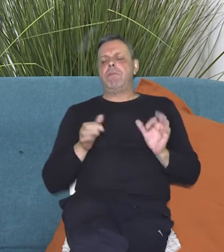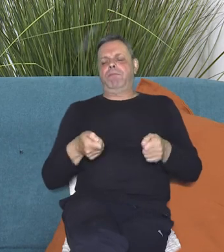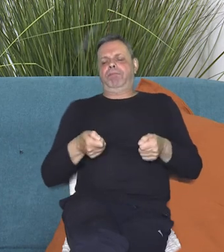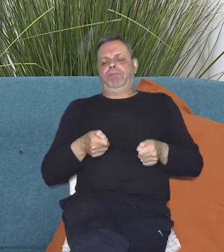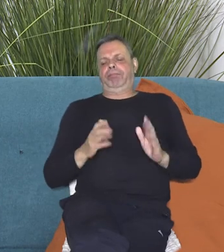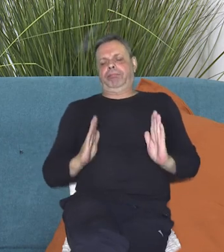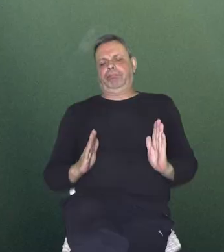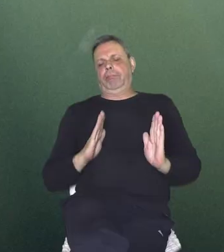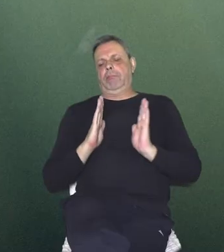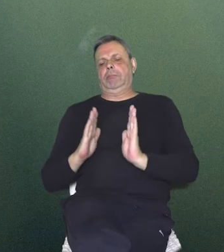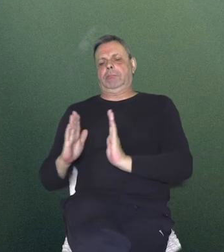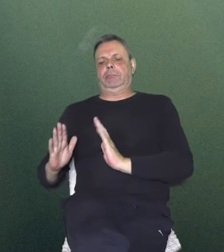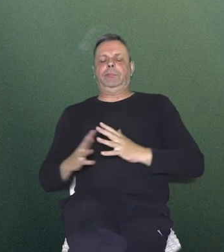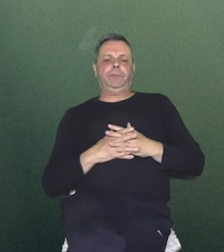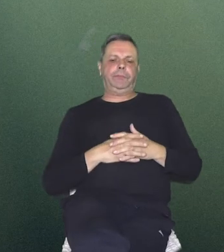decentno.